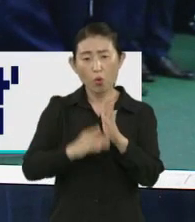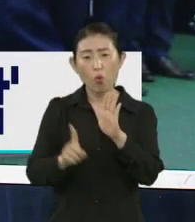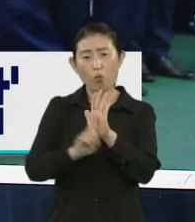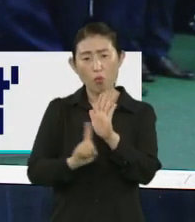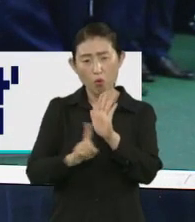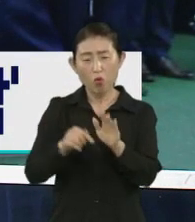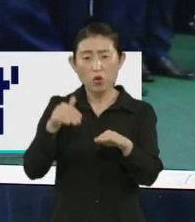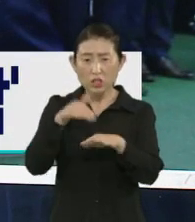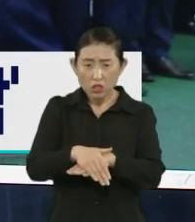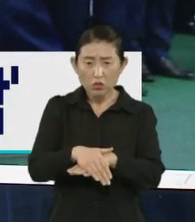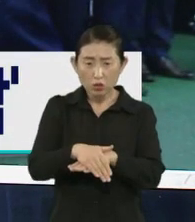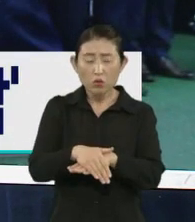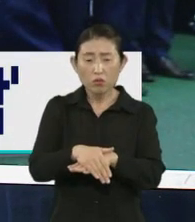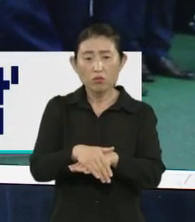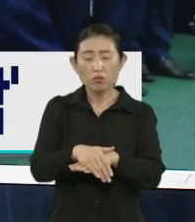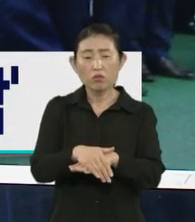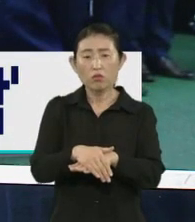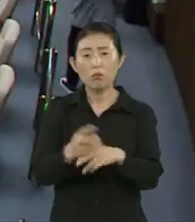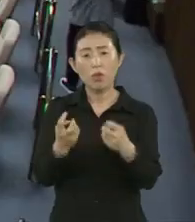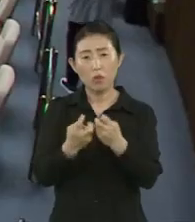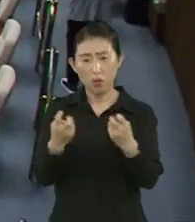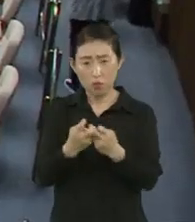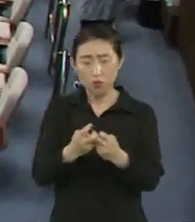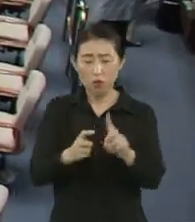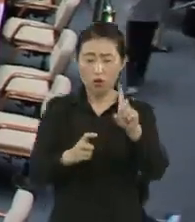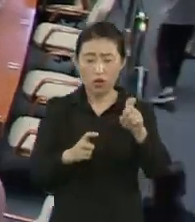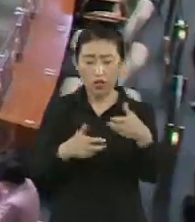있습니다. 이어서 이재곤 기자입니다.